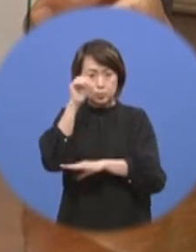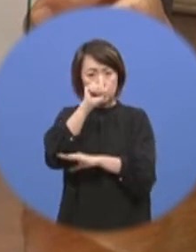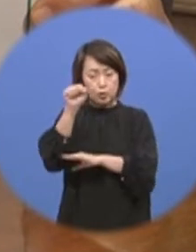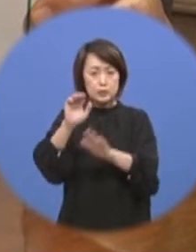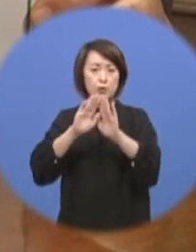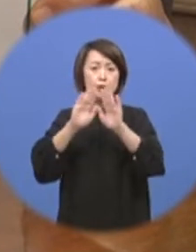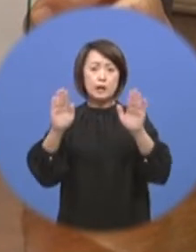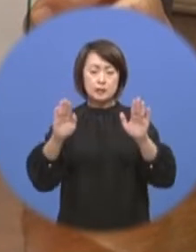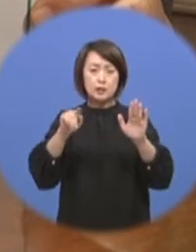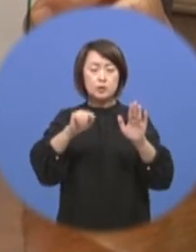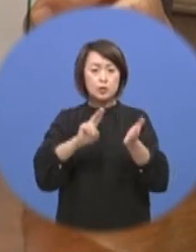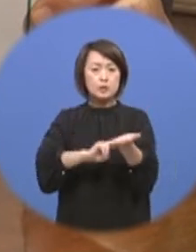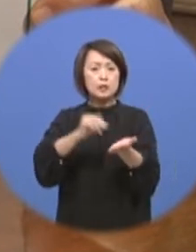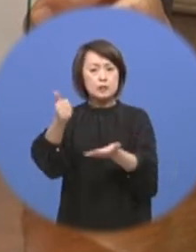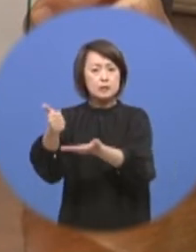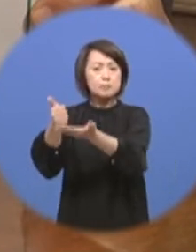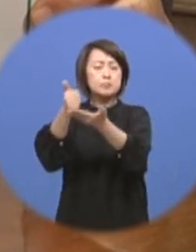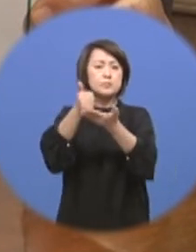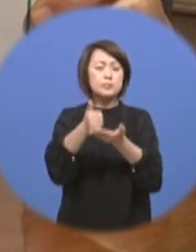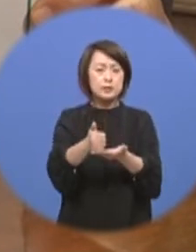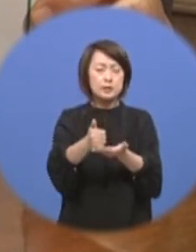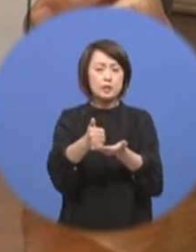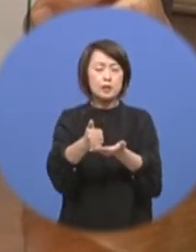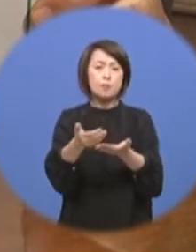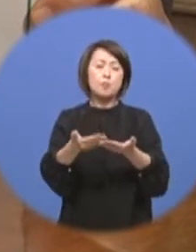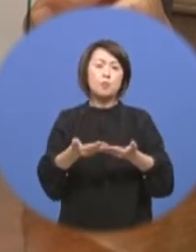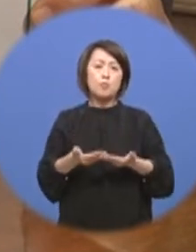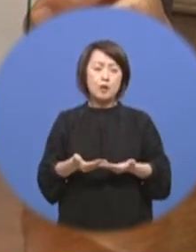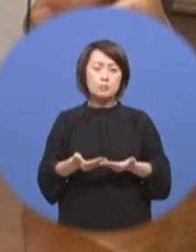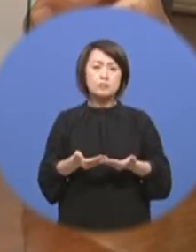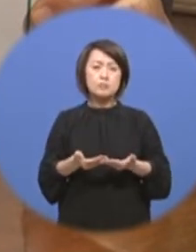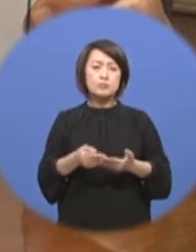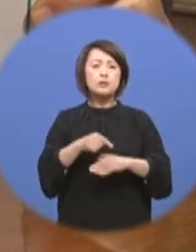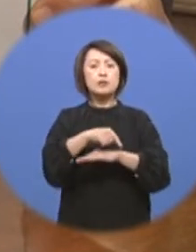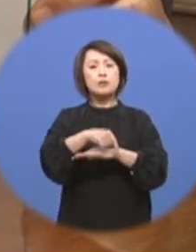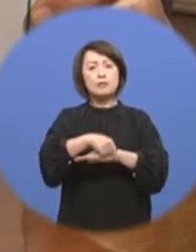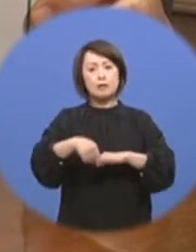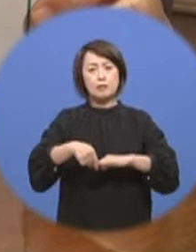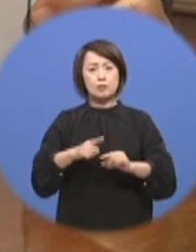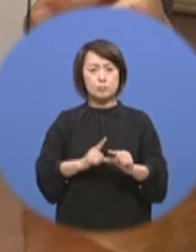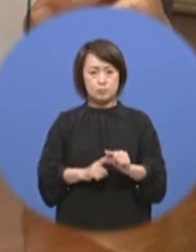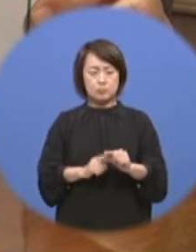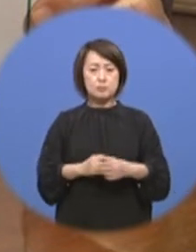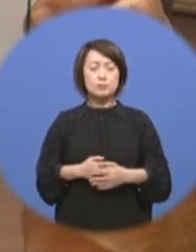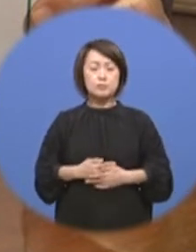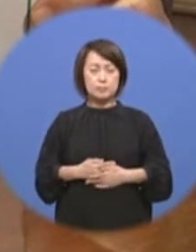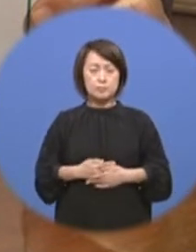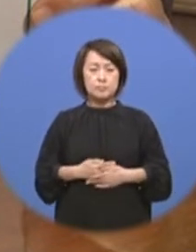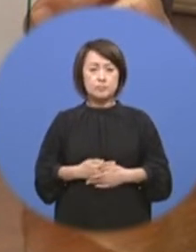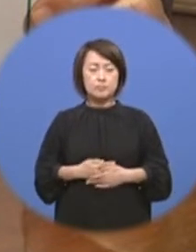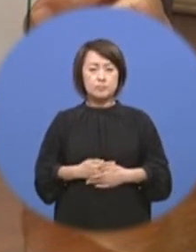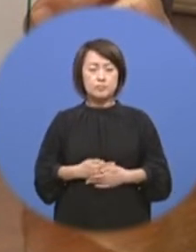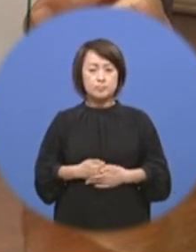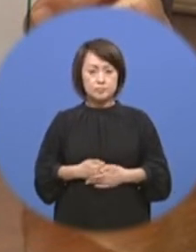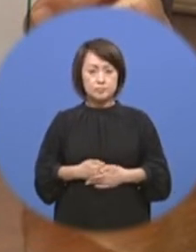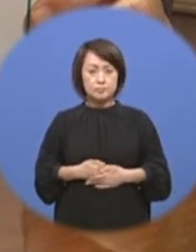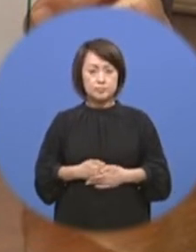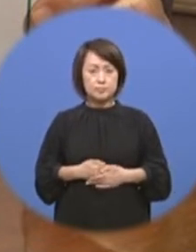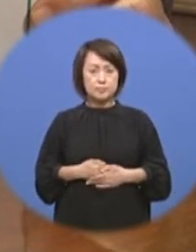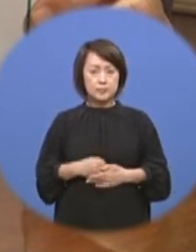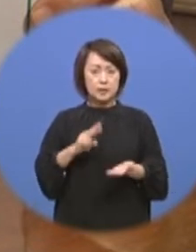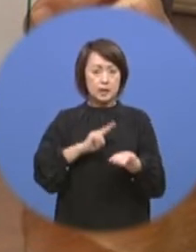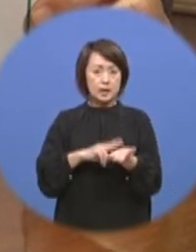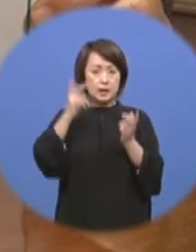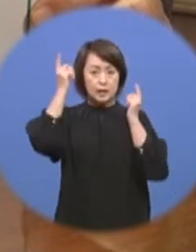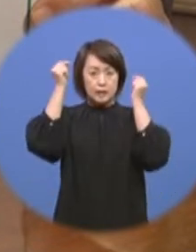に高齢者さんを着ていただこうというようなことを考えていますさらに究極の姿として k 三井